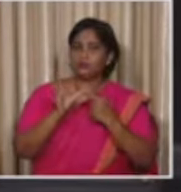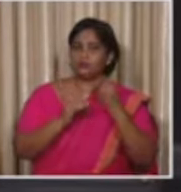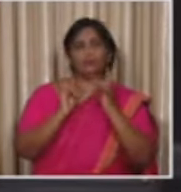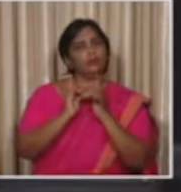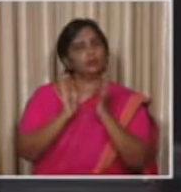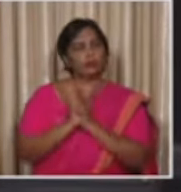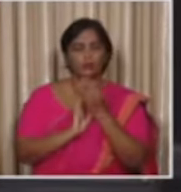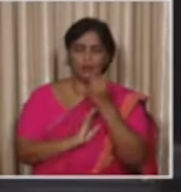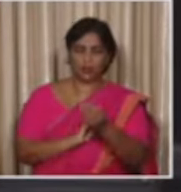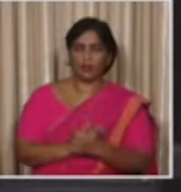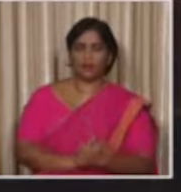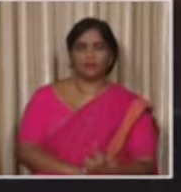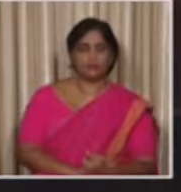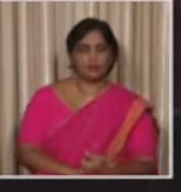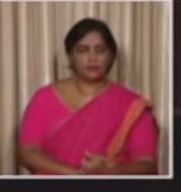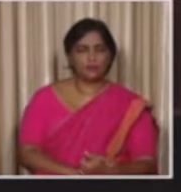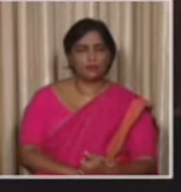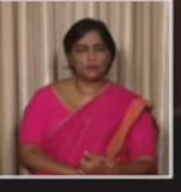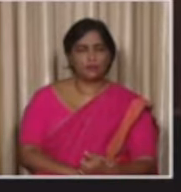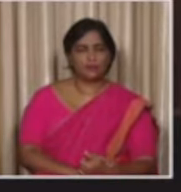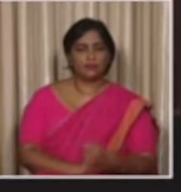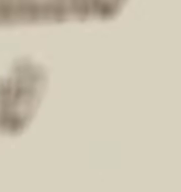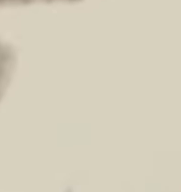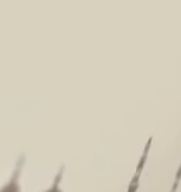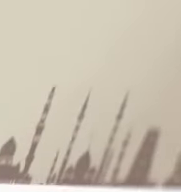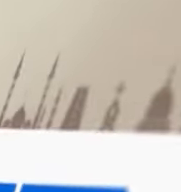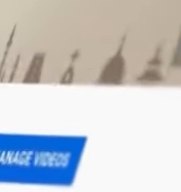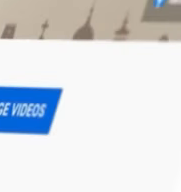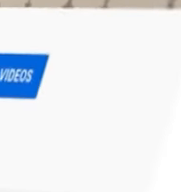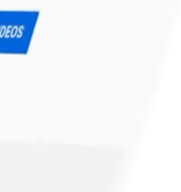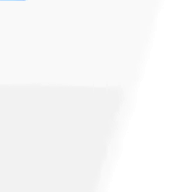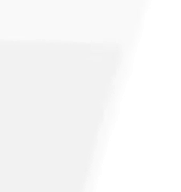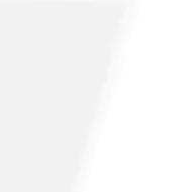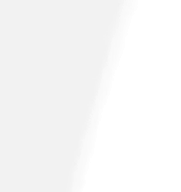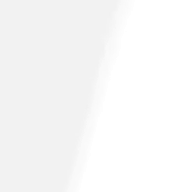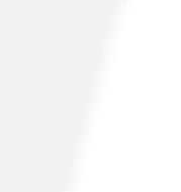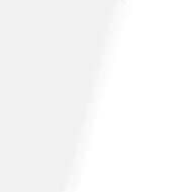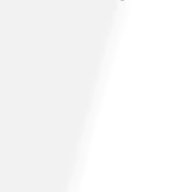හදලා බ්‍රහස්පතින්දා දිනේ පිළිතුරු ලබා දෙන්න. හොඳයි. බොහොම ස්තුතියි. අංක 2 ප්‍රශ්නේ